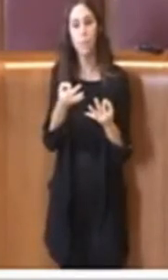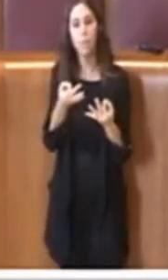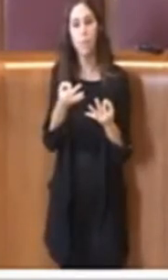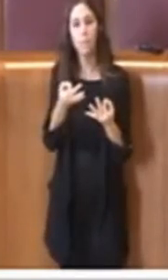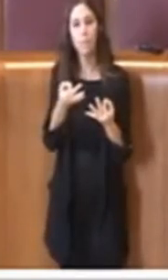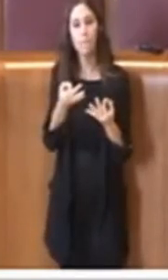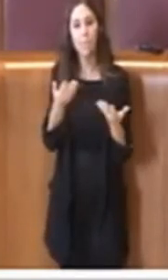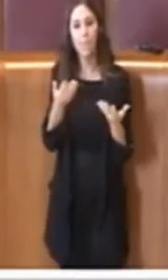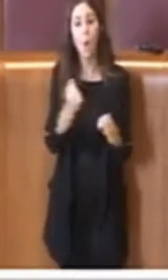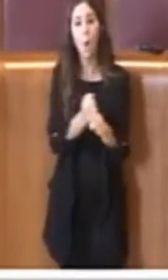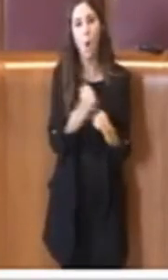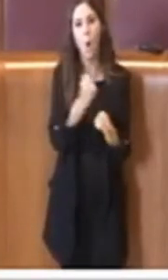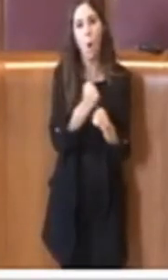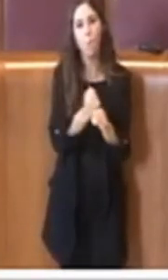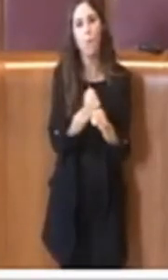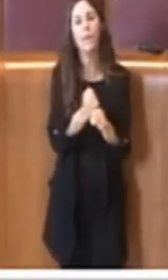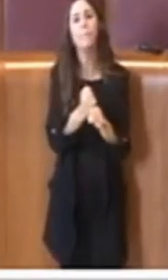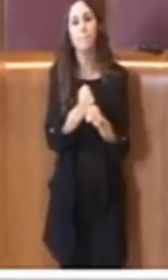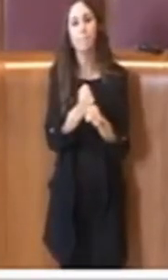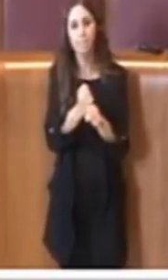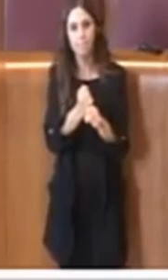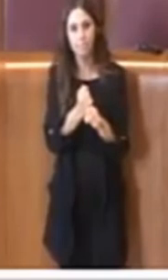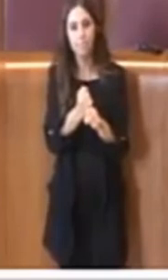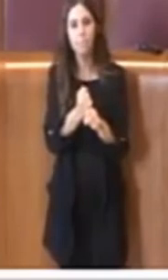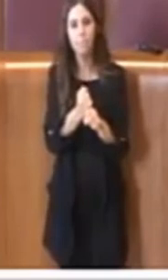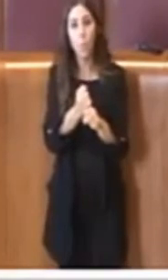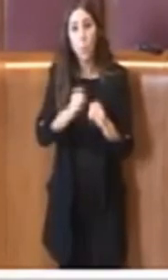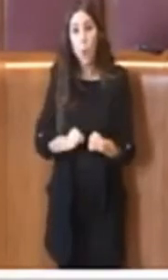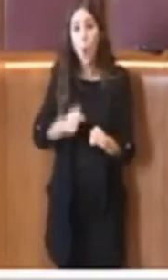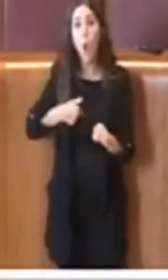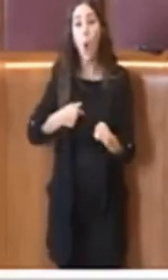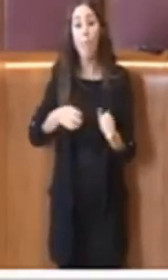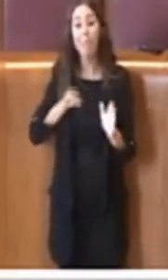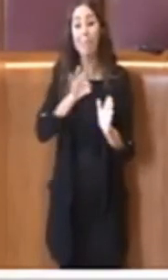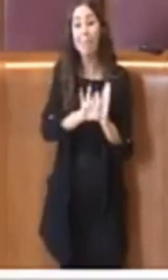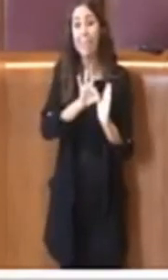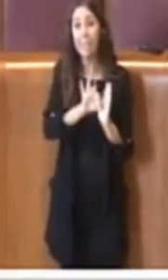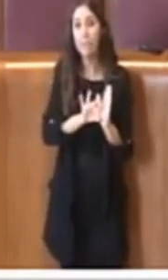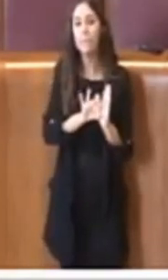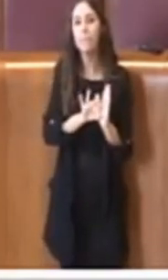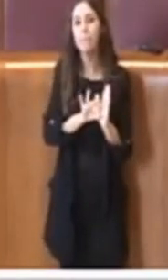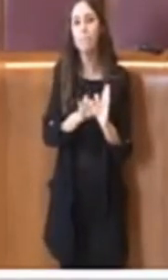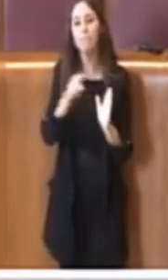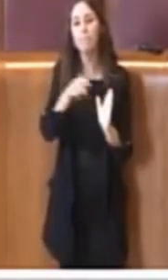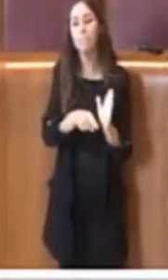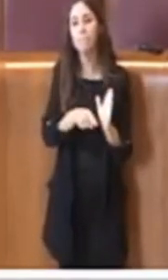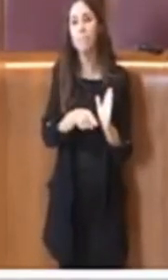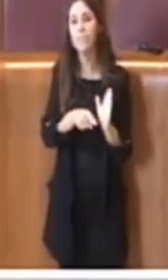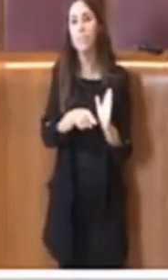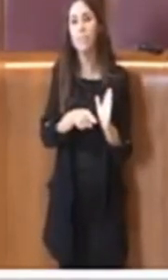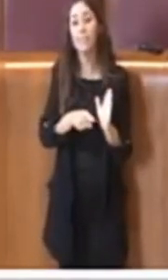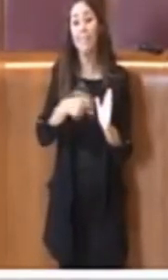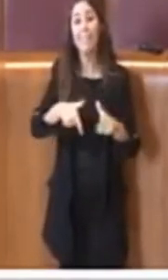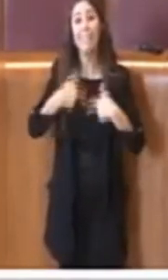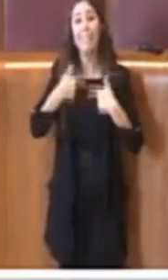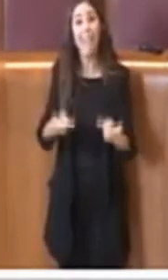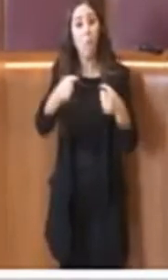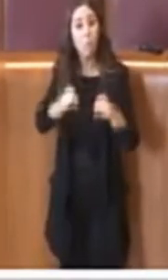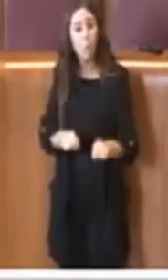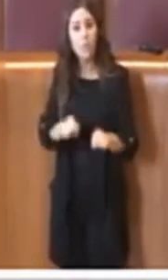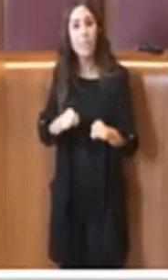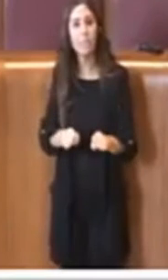che sono consentite dalla delibera per dare la possibilità ai